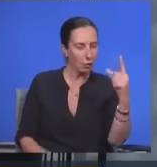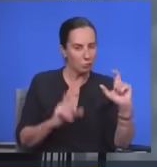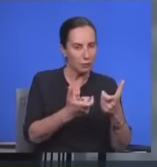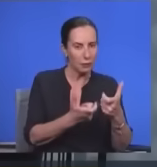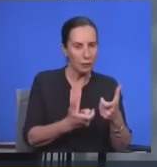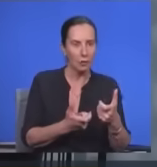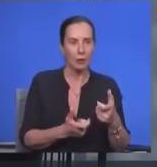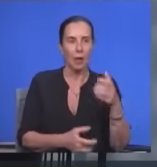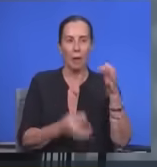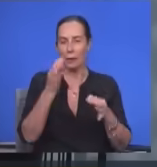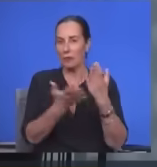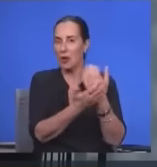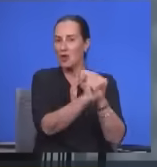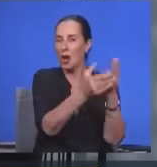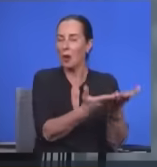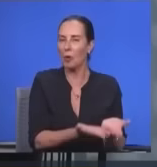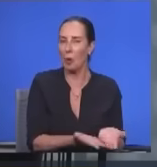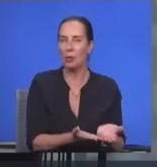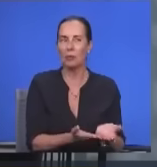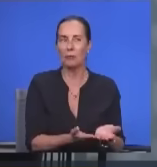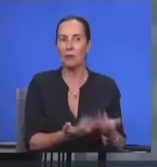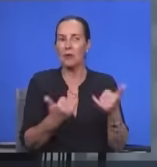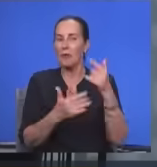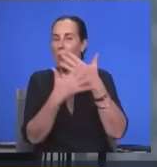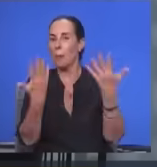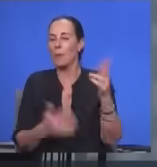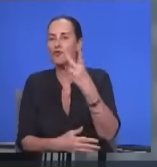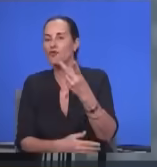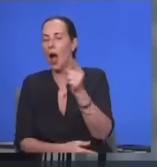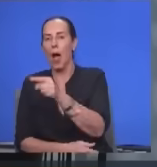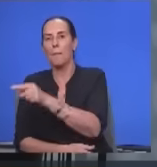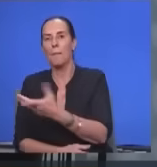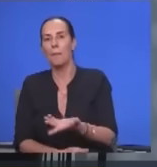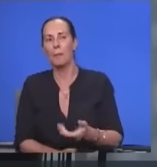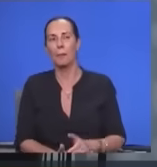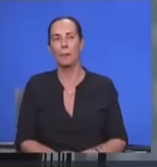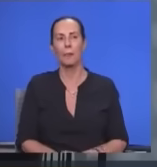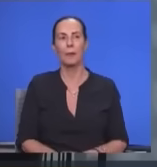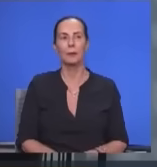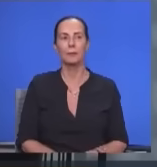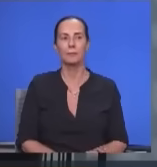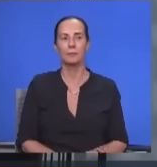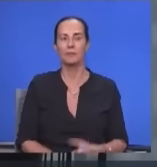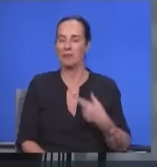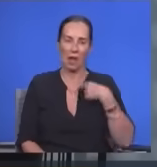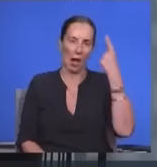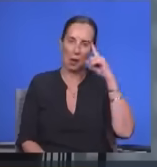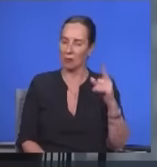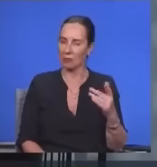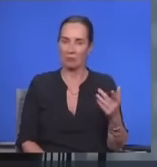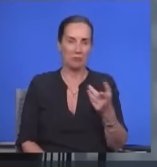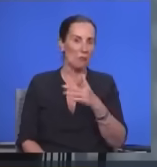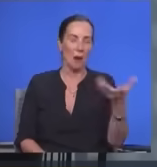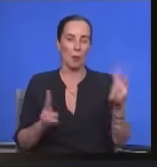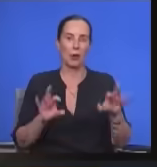הבית משפט שחרר אותו. עכשיו לא ברור מה יהיה עם שני הנוספים, אז אני לא יודעת למה הם